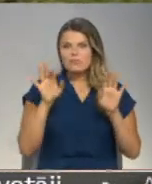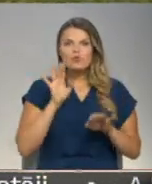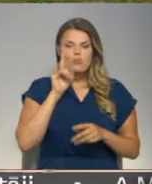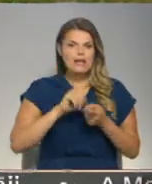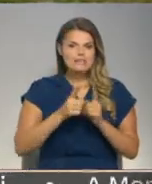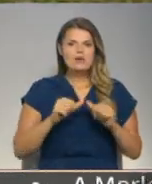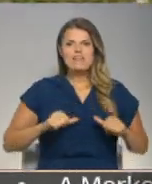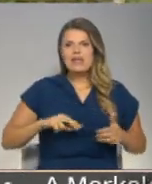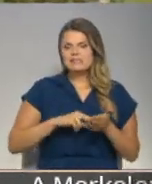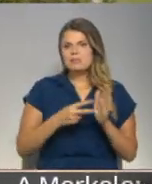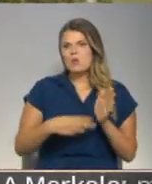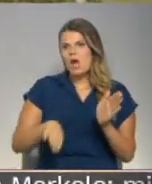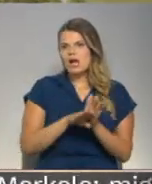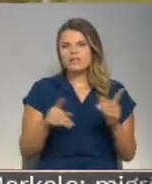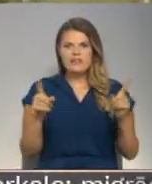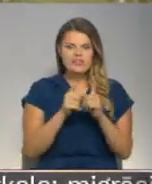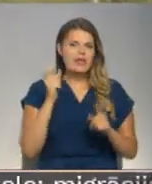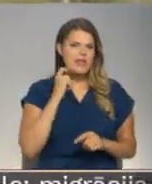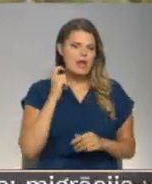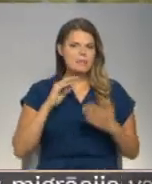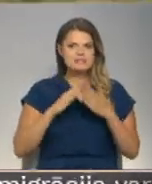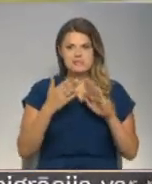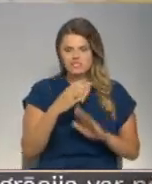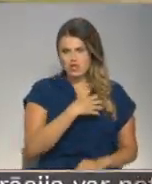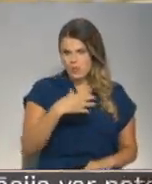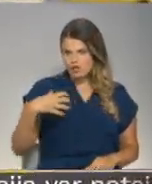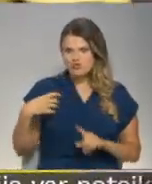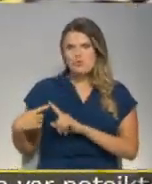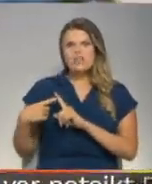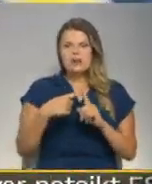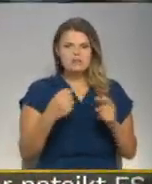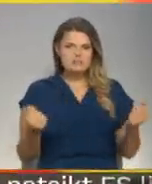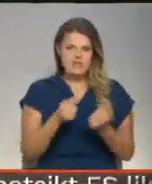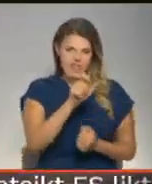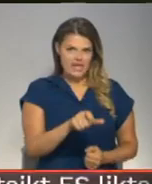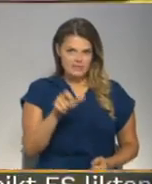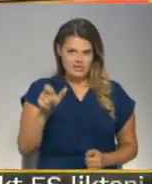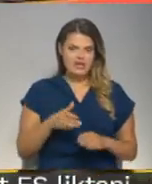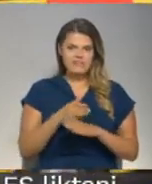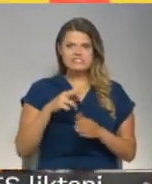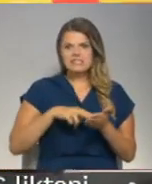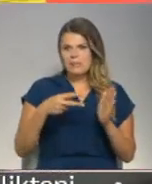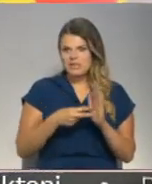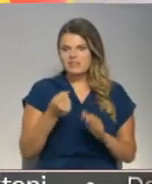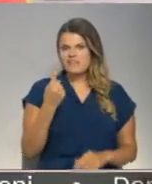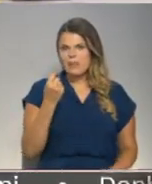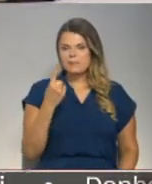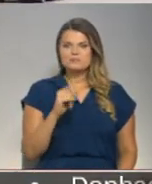izmaiņām, dienests plāno klātienē tikties ar Jēkabpils pilsētas pašvaldību un ātrās palīdzības darbiniekiem. Vizīte paredzēta